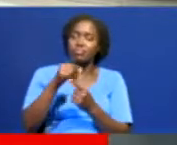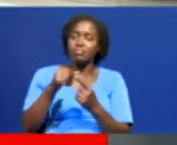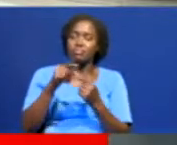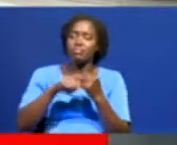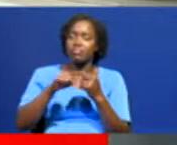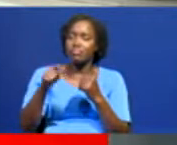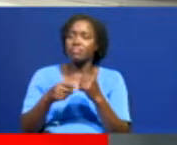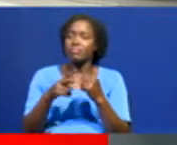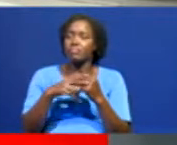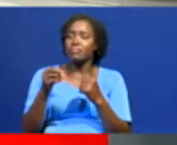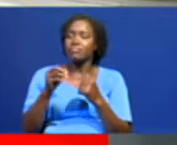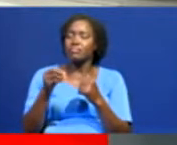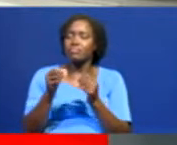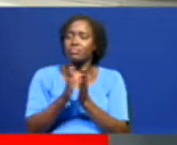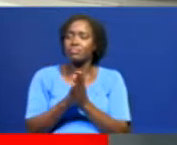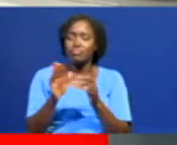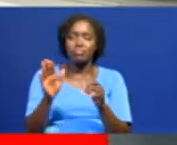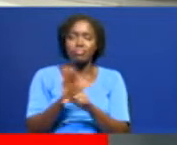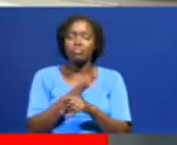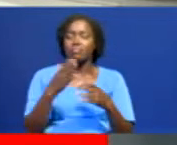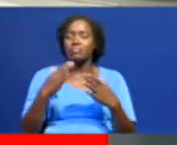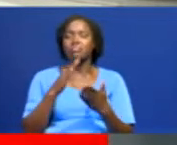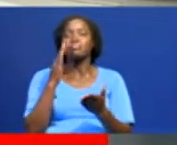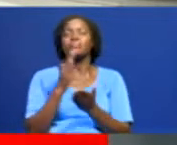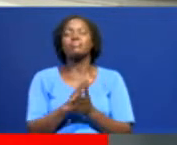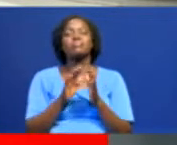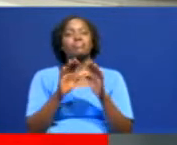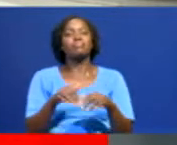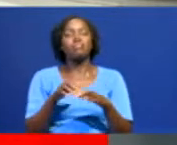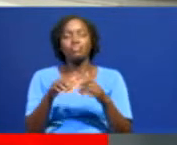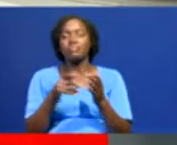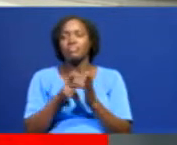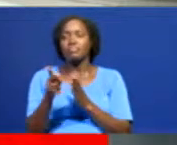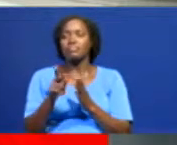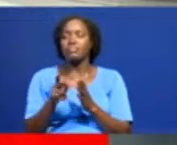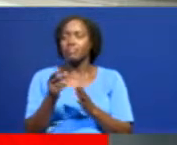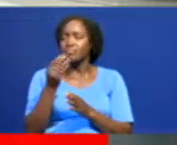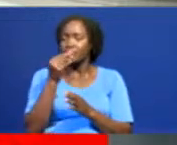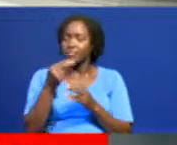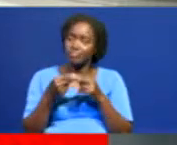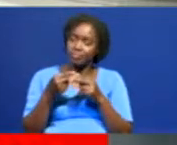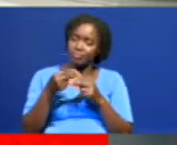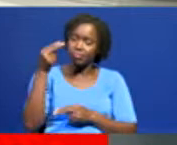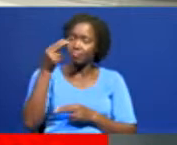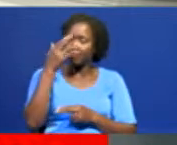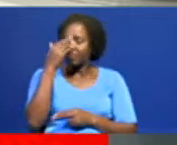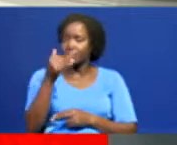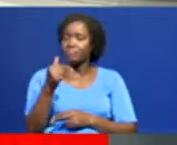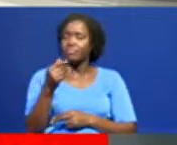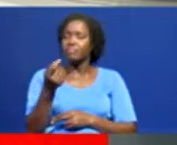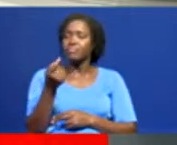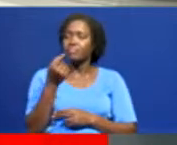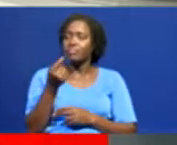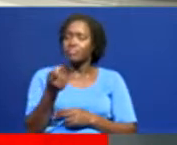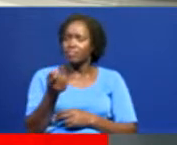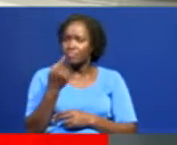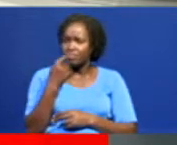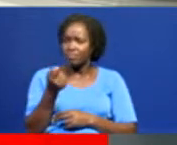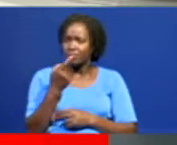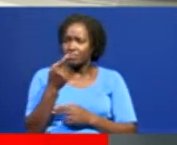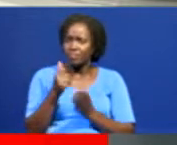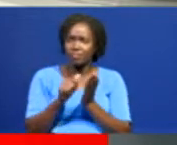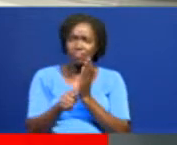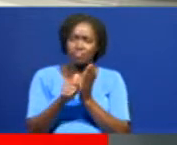6,700. Watu wengi wakaacha kulima, ndio maana bei ya vyakula ikaanza kwenda juu, kwa sababu wachache walianza kutengeza chakula,